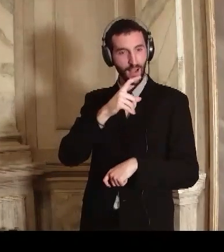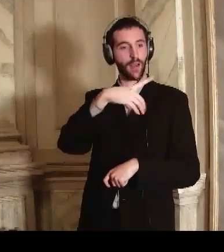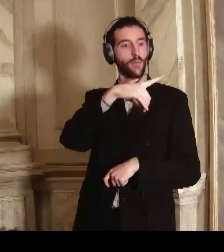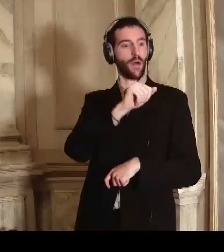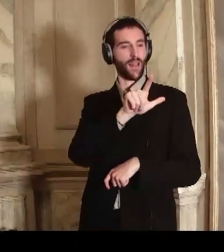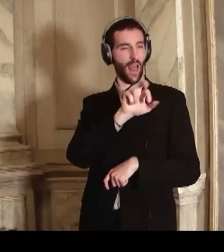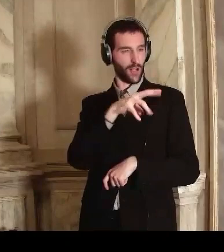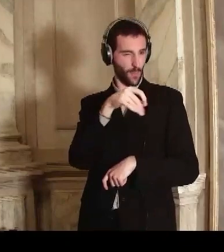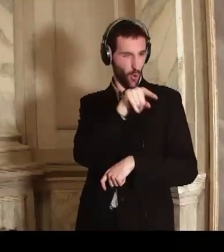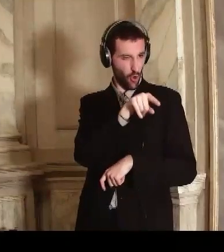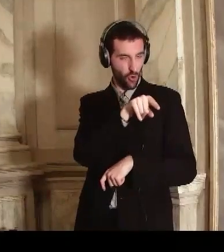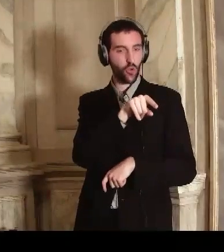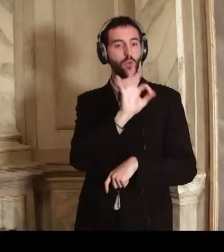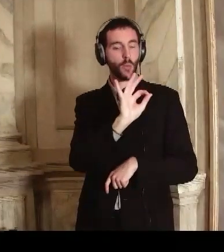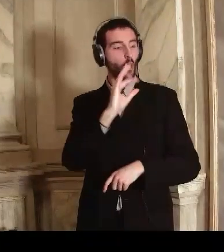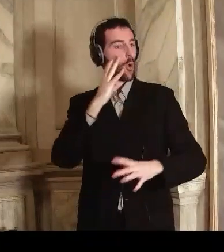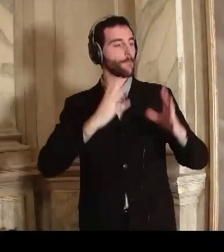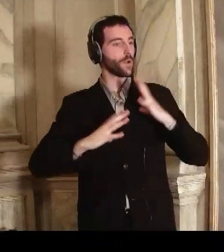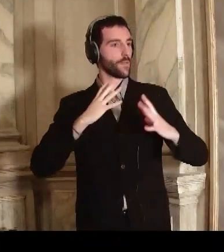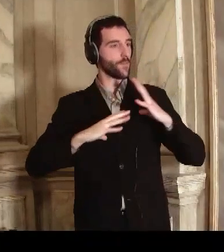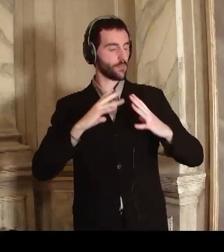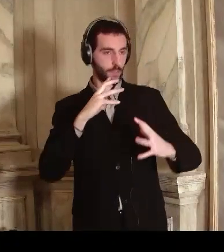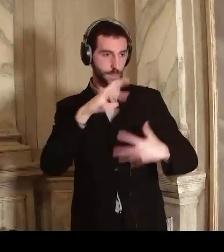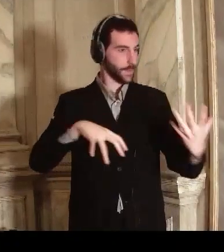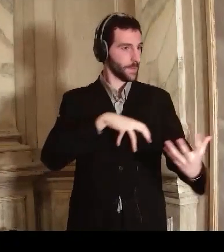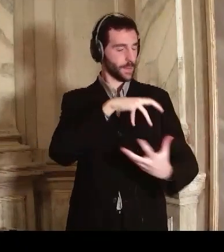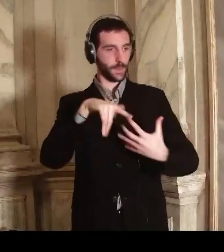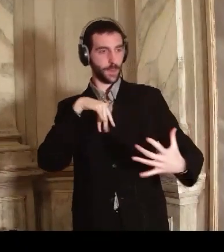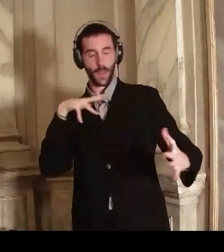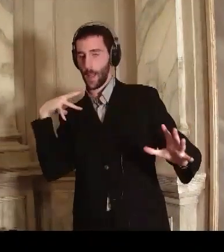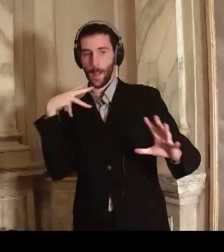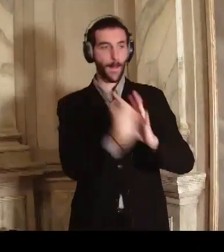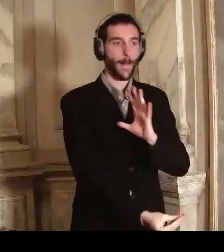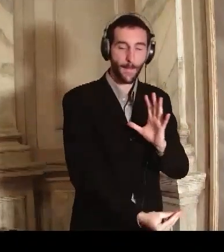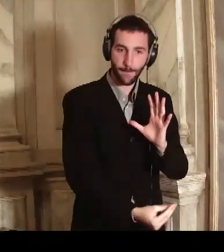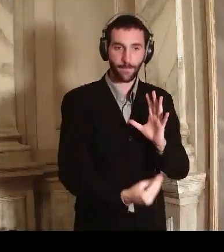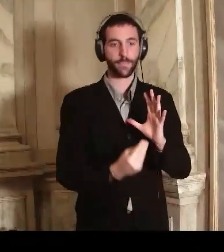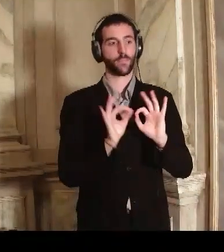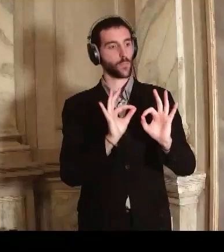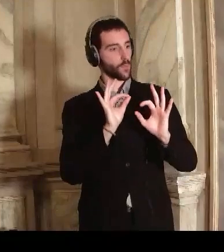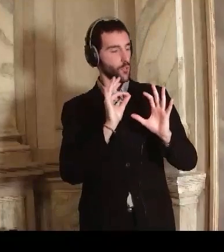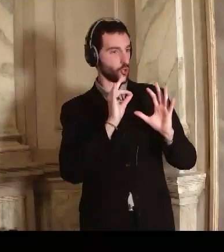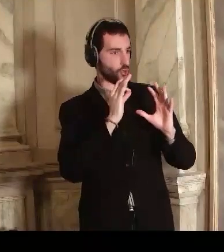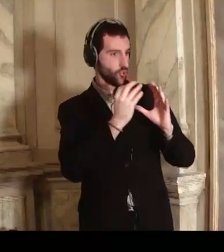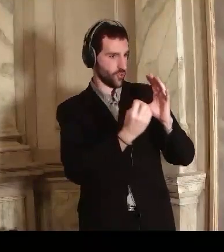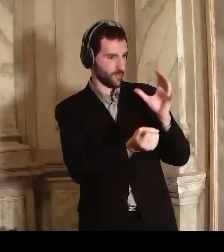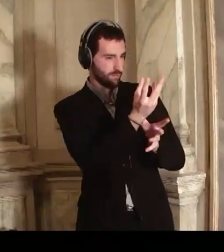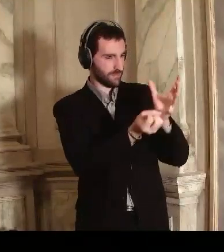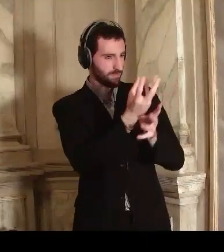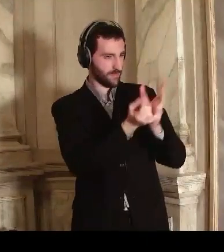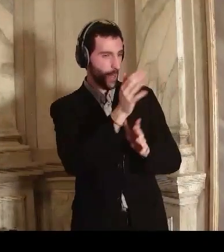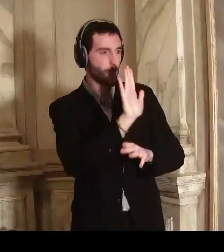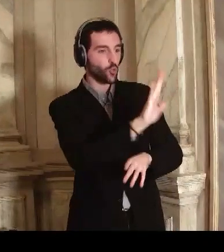vita con una performance rapsodica, elaborando una partitura personale di segni, eliminando